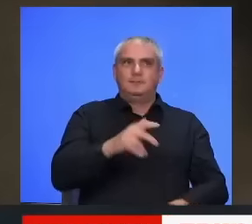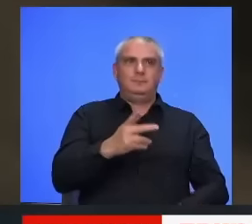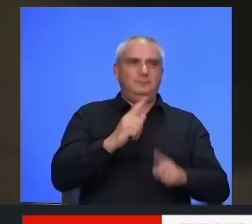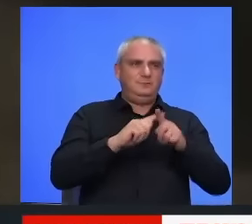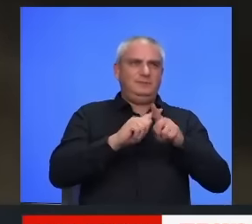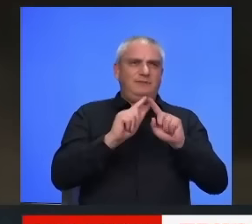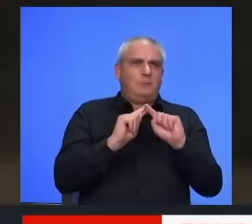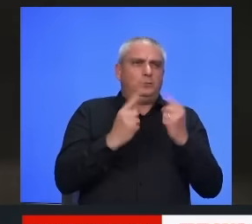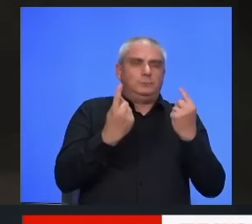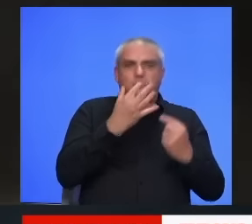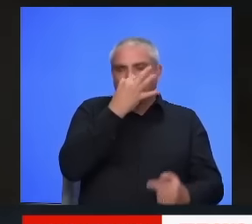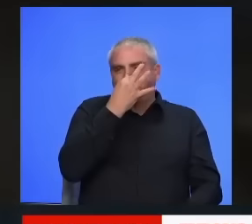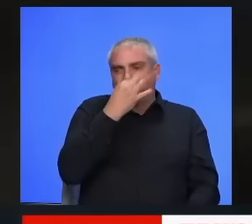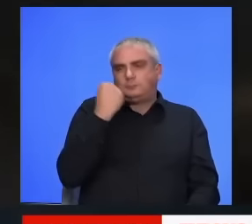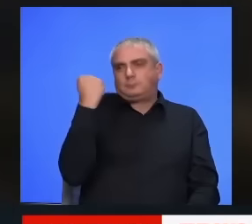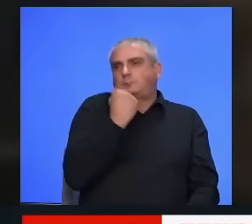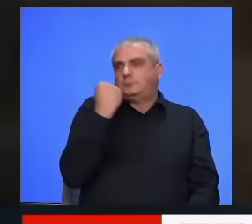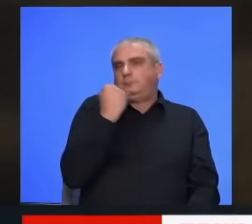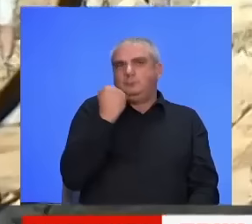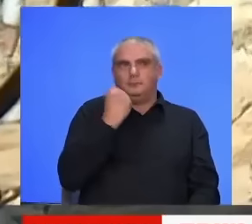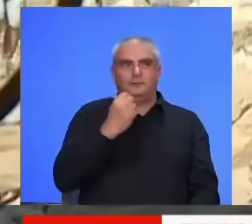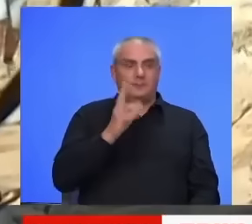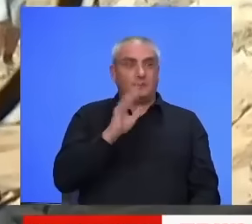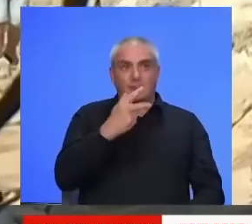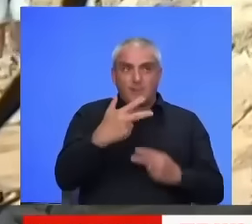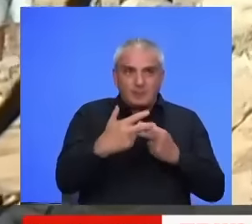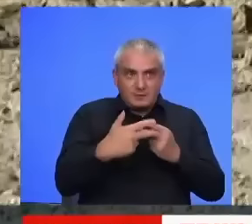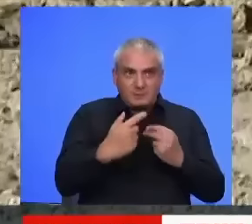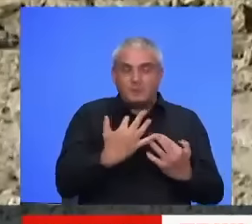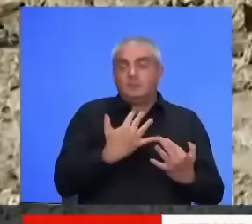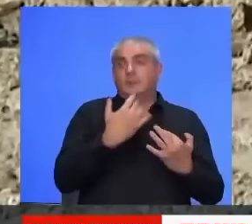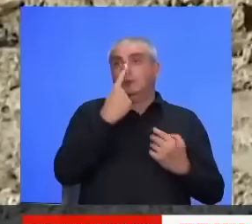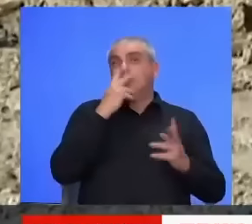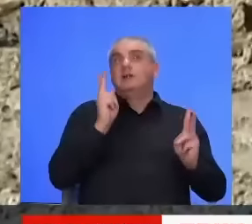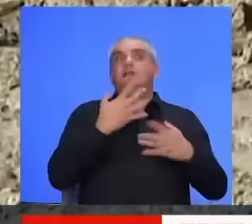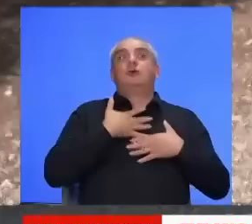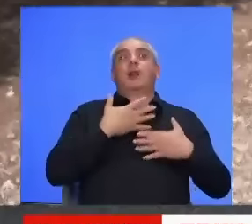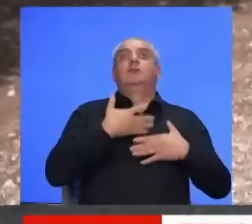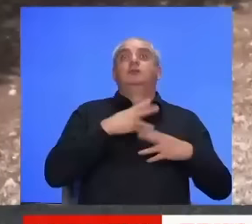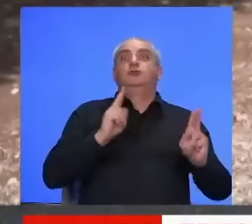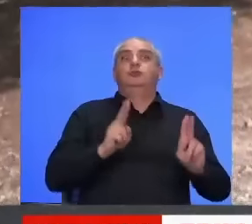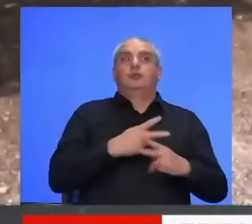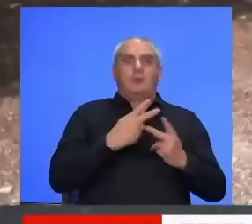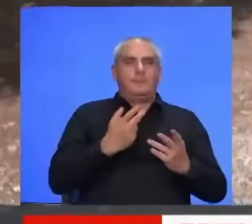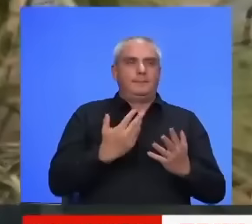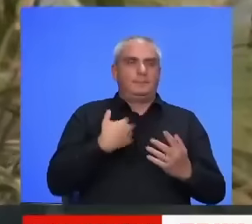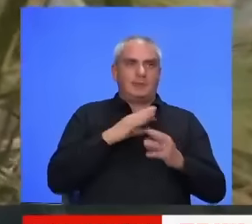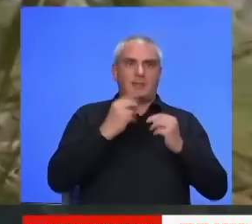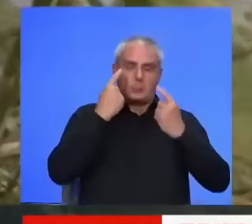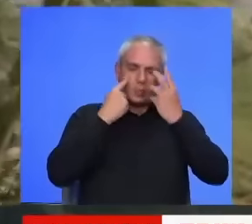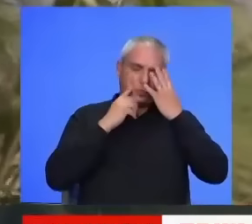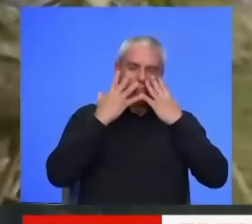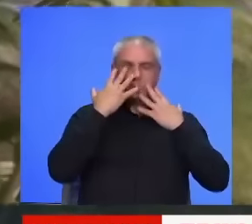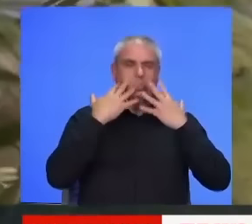ממש מוזר, מסריחים נורא, ואתה גם ככל שהתקרבת, הריח פשוט לא נתן לך לנשום, התחלנו לדמוע.